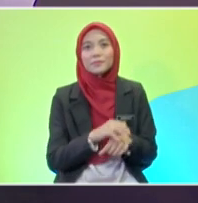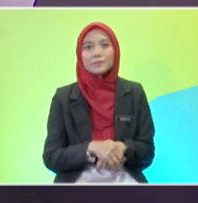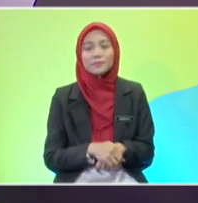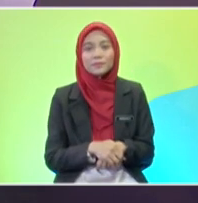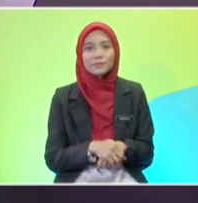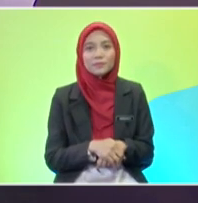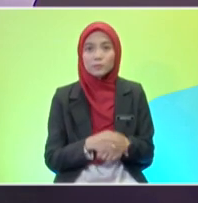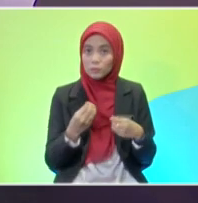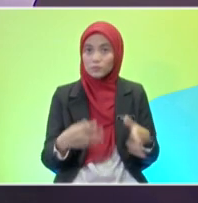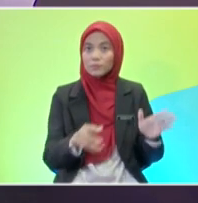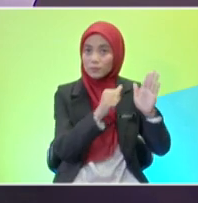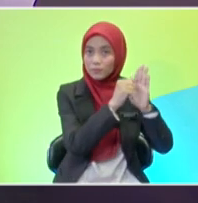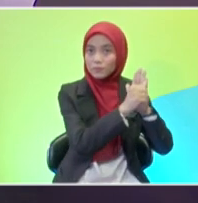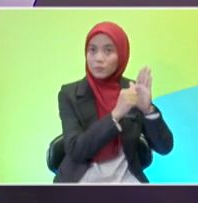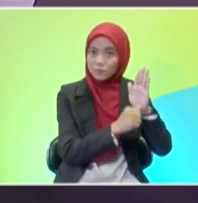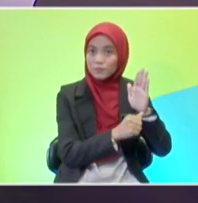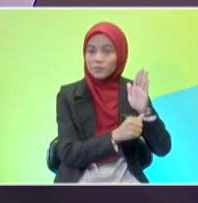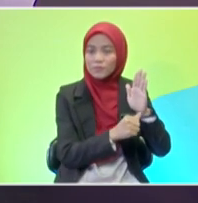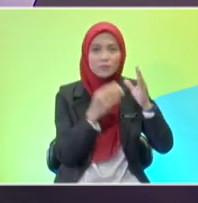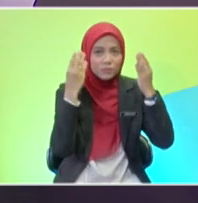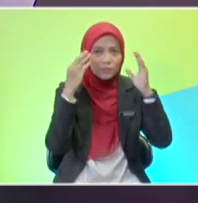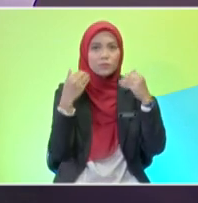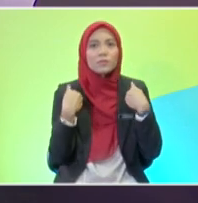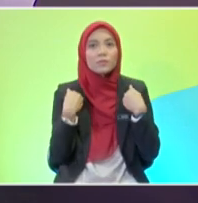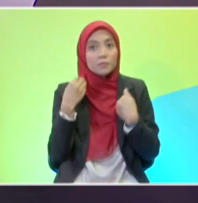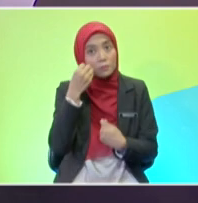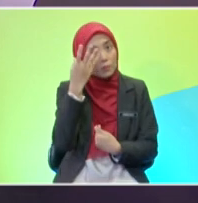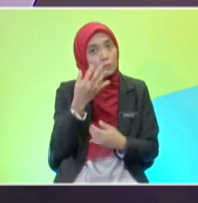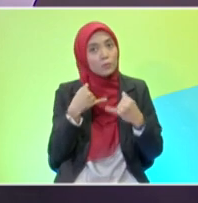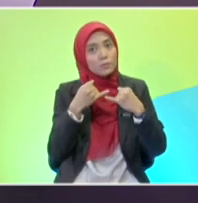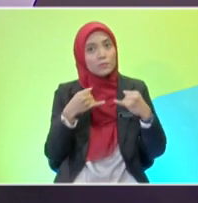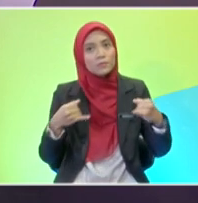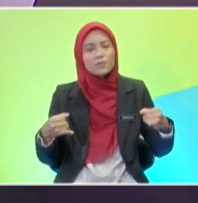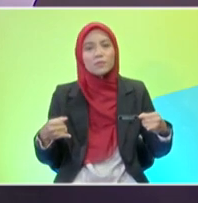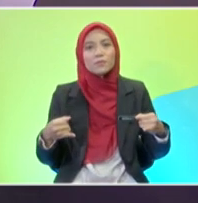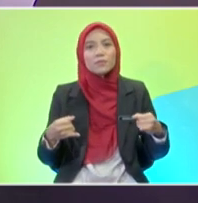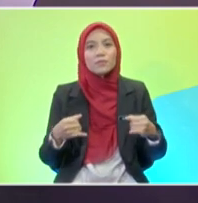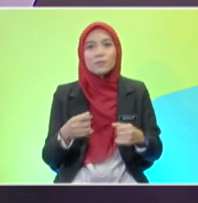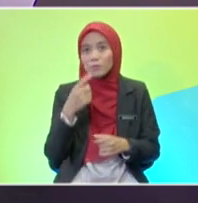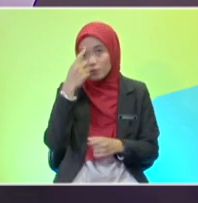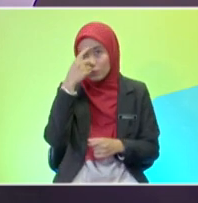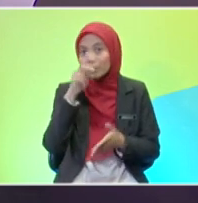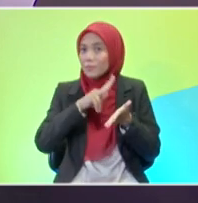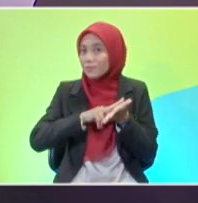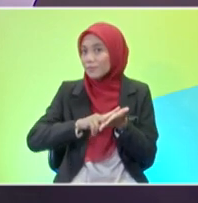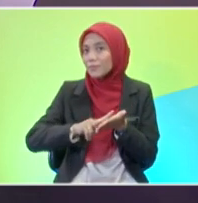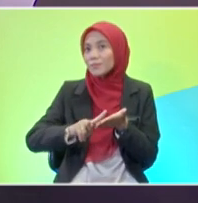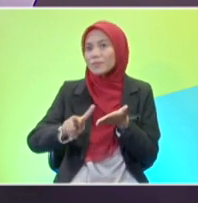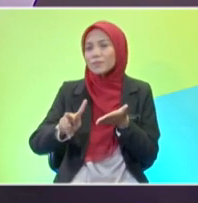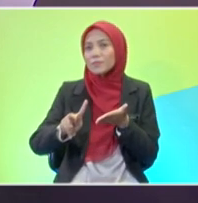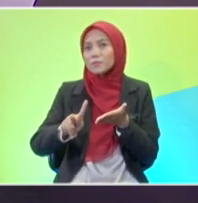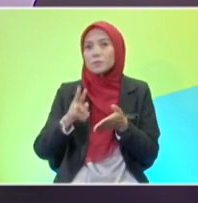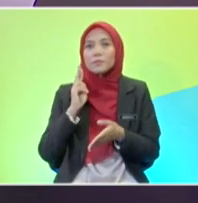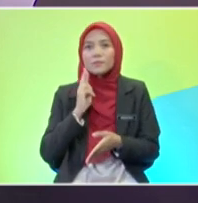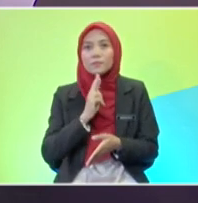pas Juki kalau tadi tahu jenis-jenis silat yang kita gunakan tuh betul jadi dia pun akan gunakan